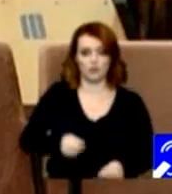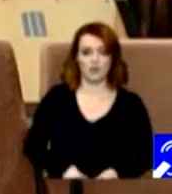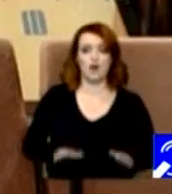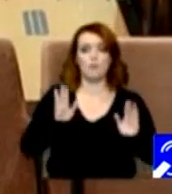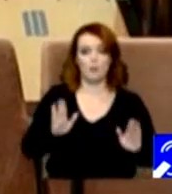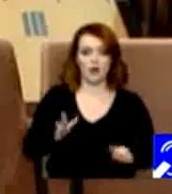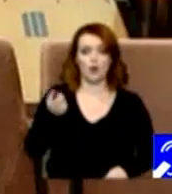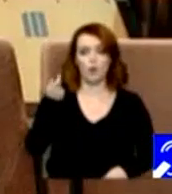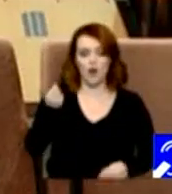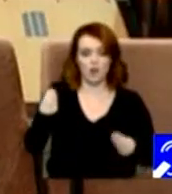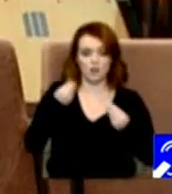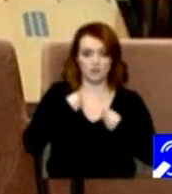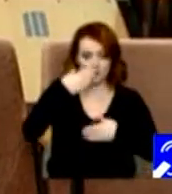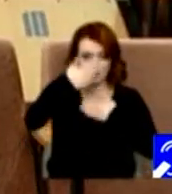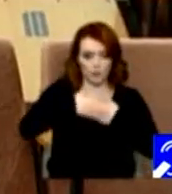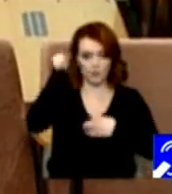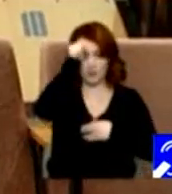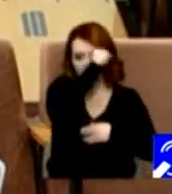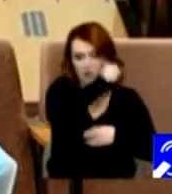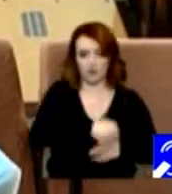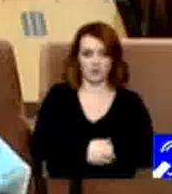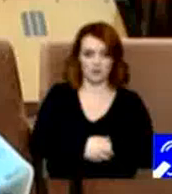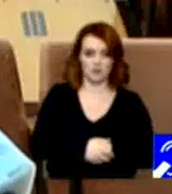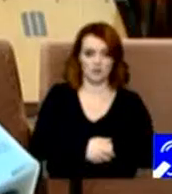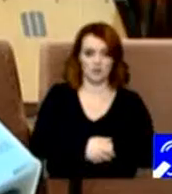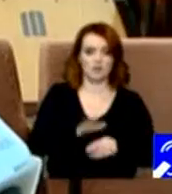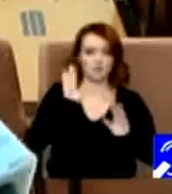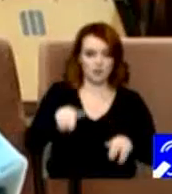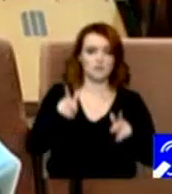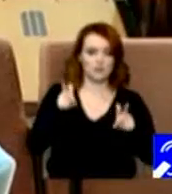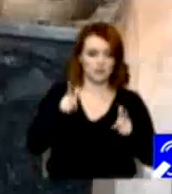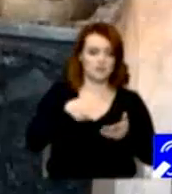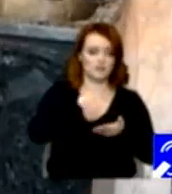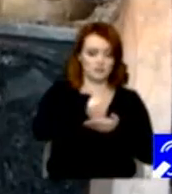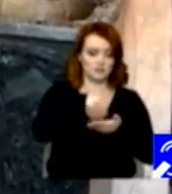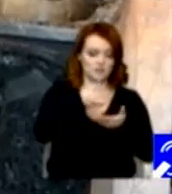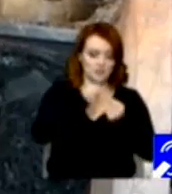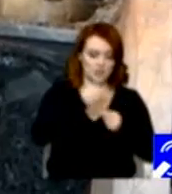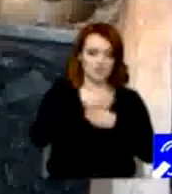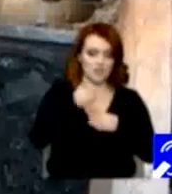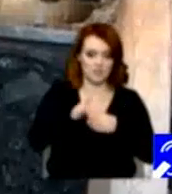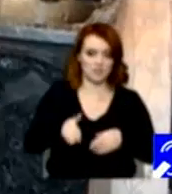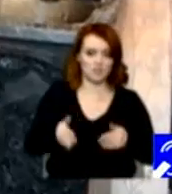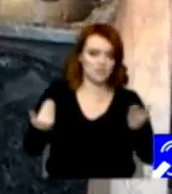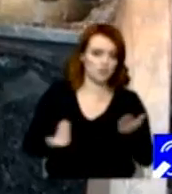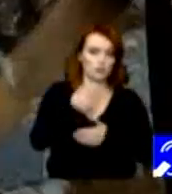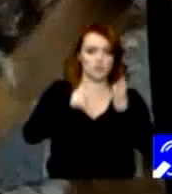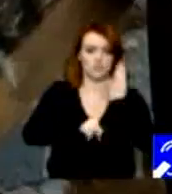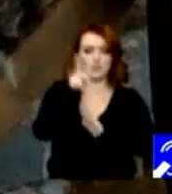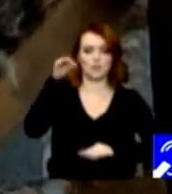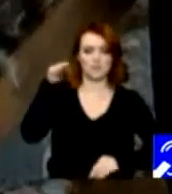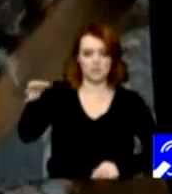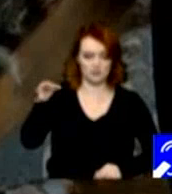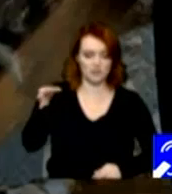de cât adică vine iarna măcar să ne vor un proiect pachet când rog nu știu unde avem de muncit mult iar ziua zero să